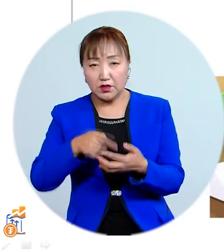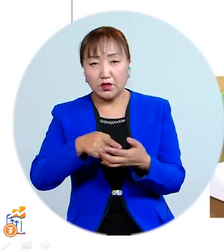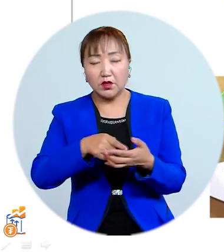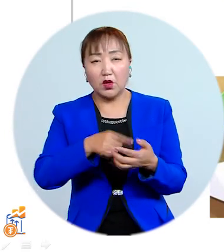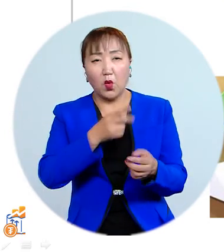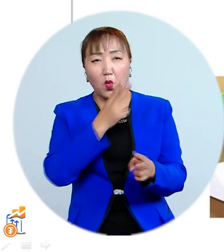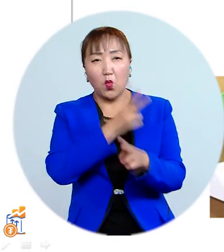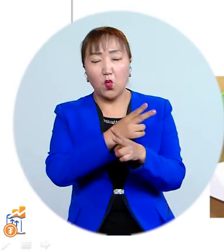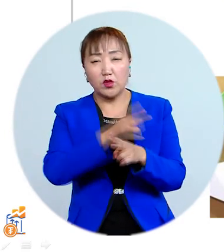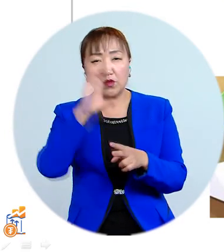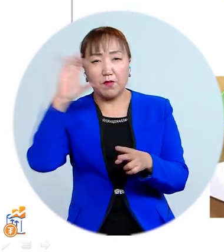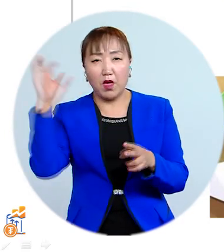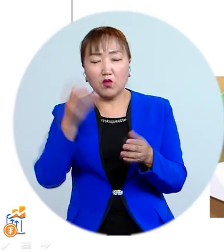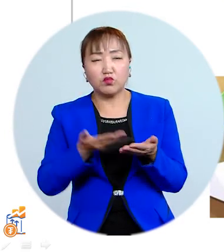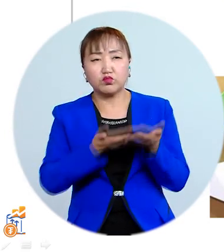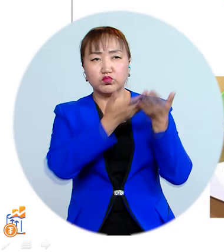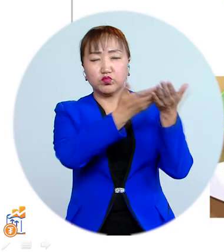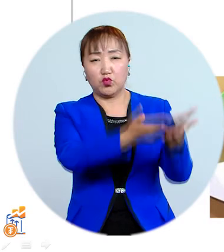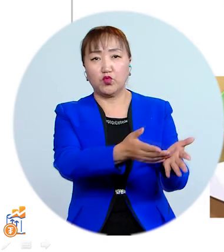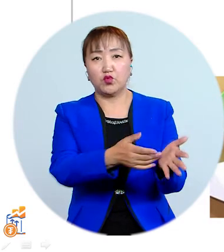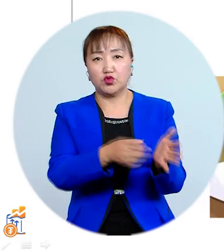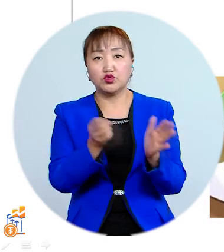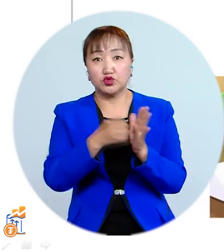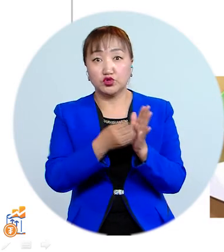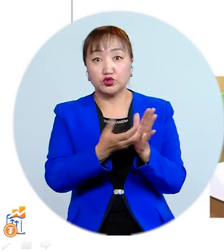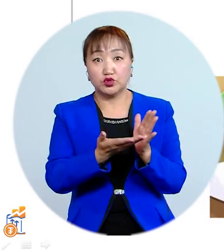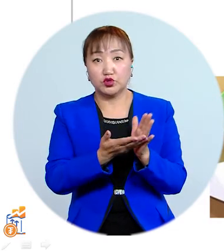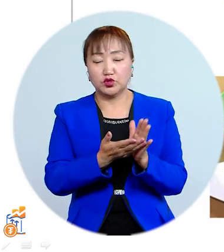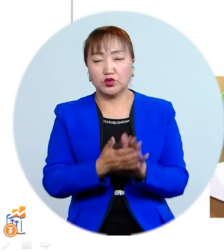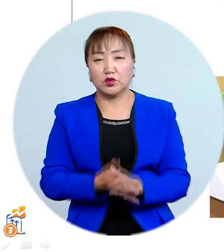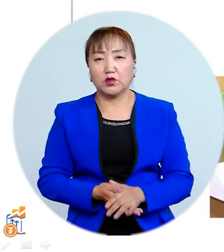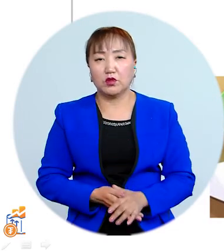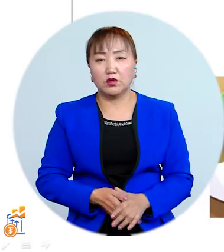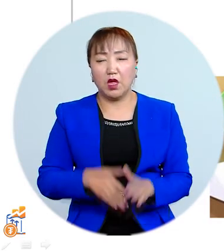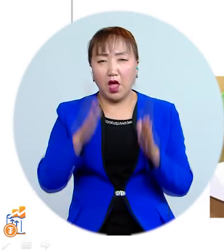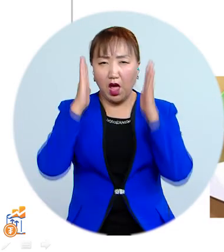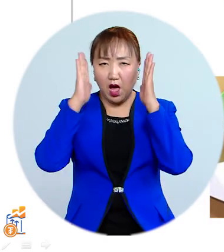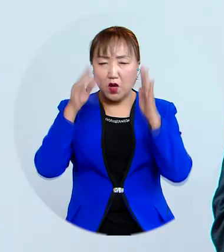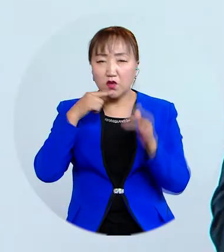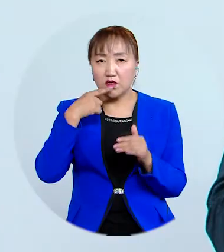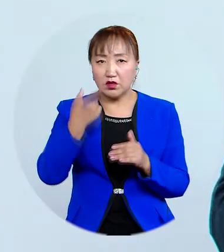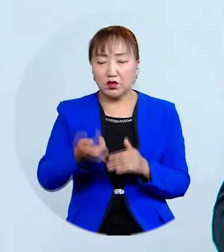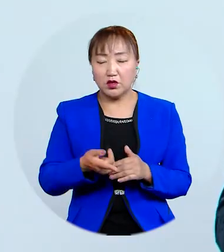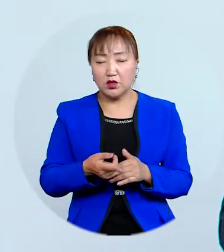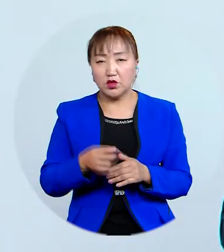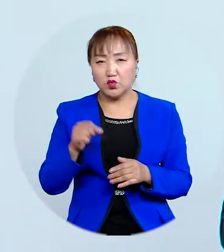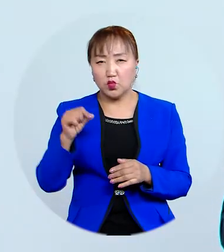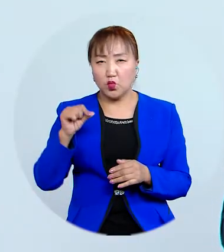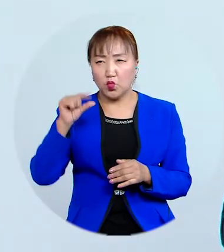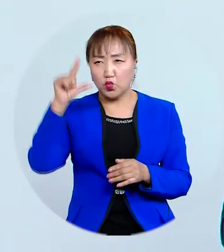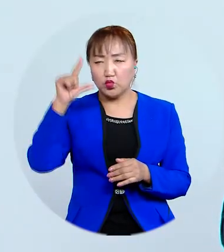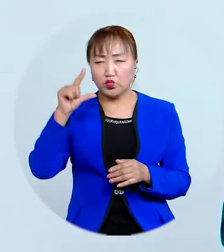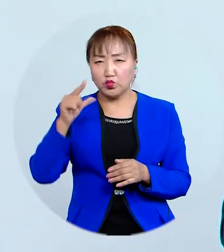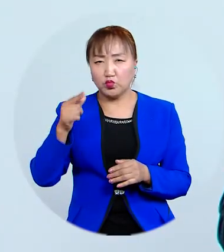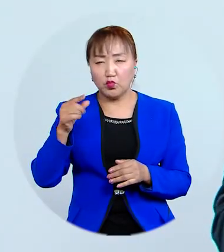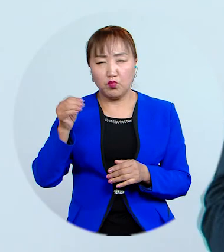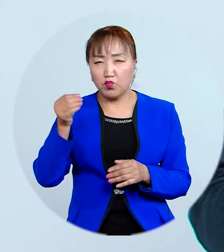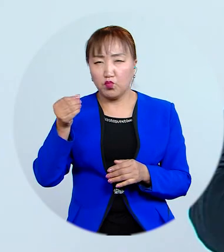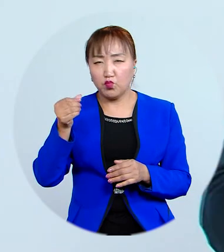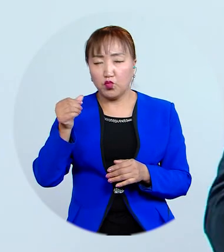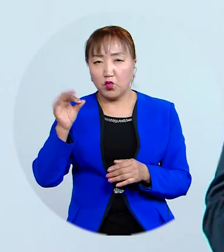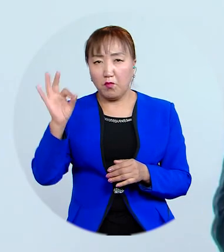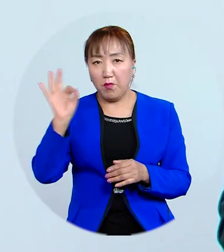байж байгаа. Тэгэхээр ер нь бол иргэдтэй анхааруулж хэлэхэд үнгүй зүйл гэж ер нь байдгүй. Маш хэмжээгээр ашиг олох ч юм уу. Эсвэл